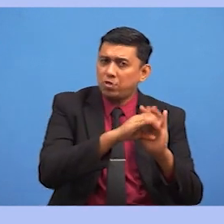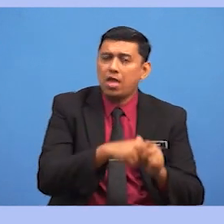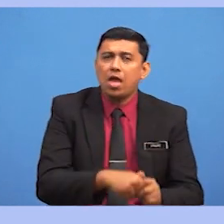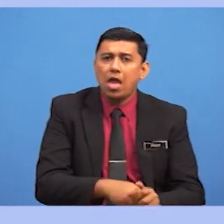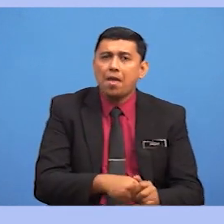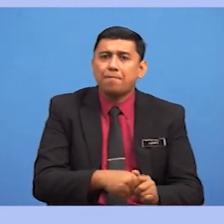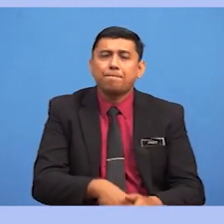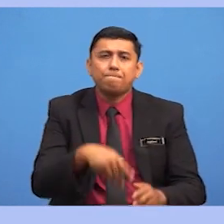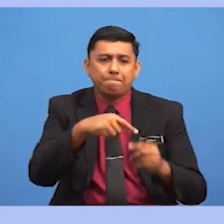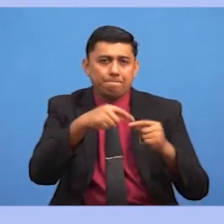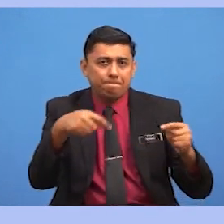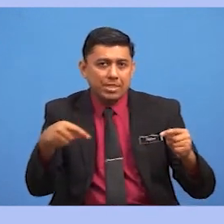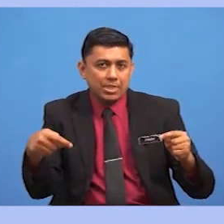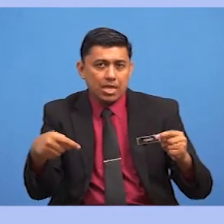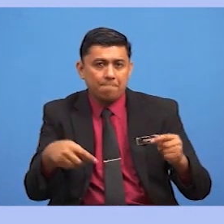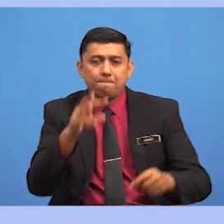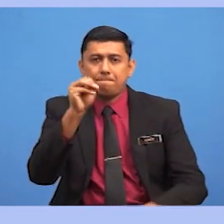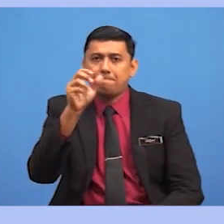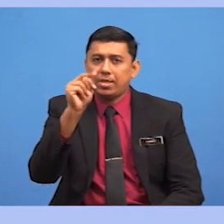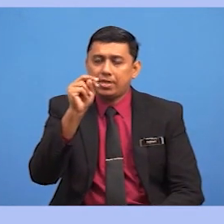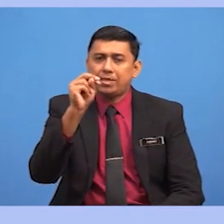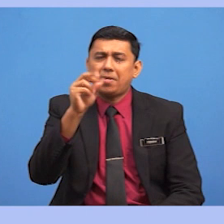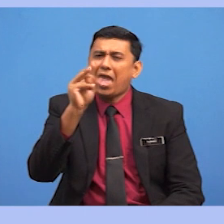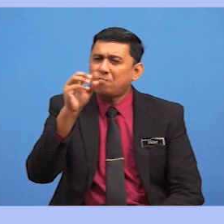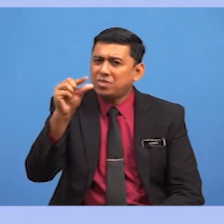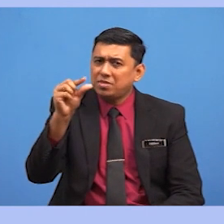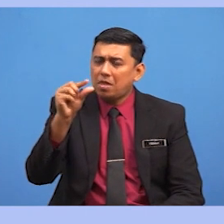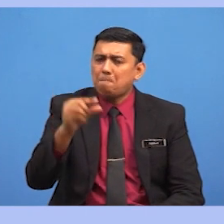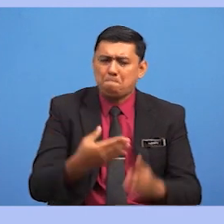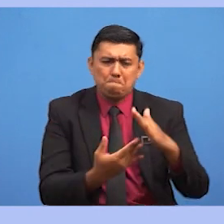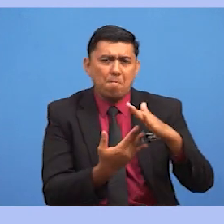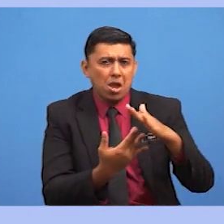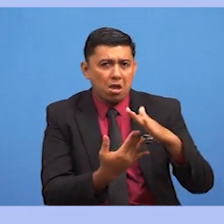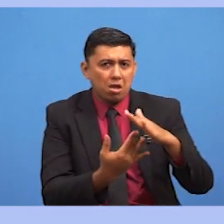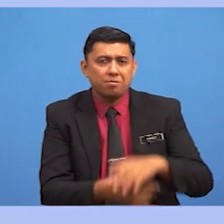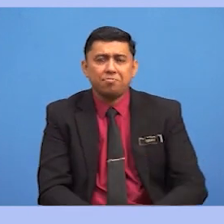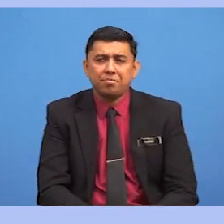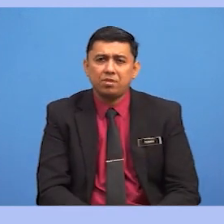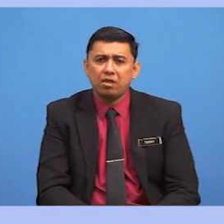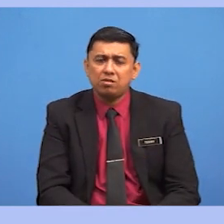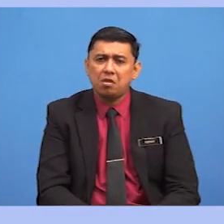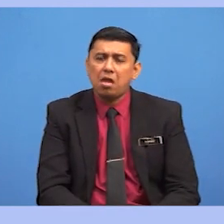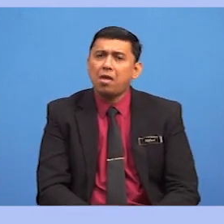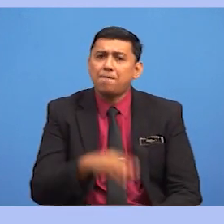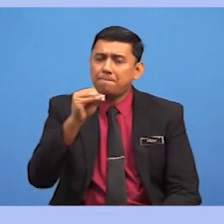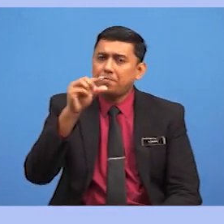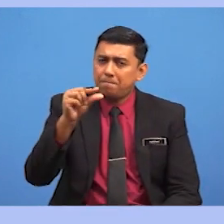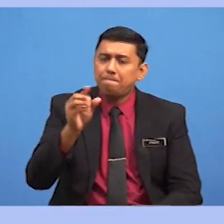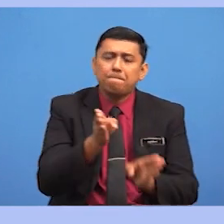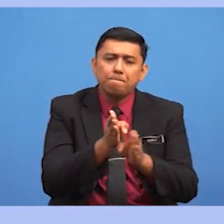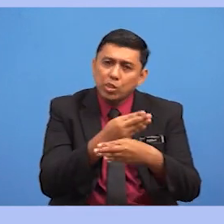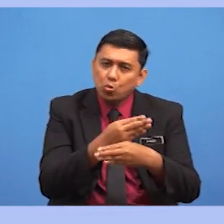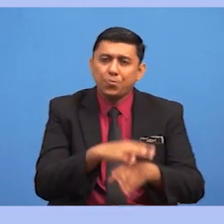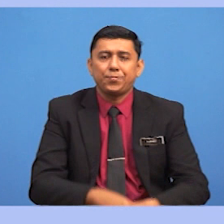magnesium. Tetapi apabila logam magnesium dibakar, sebatian magnesium oksida akan